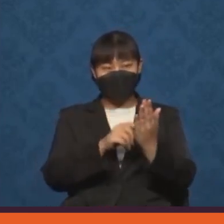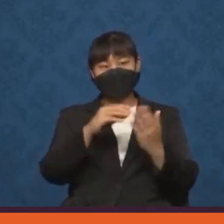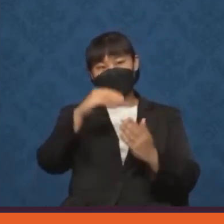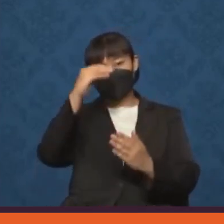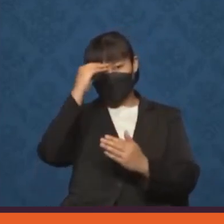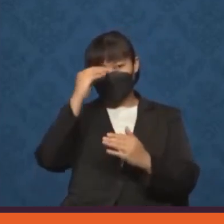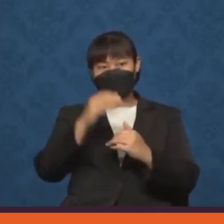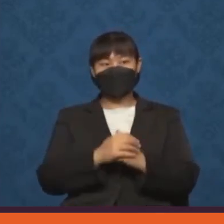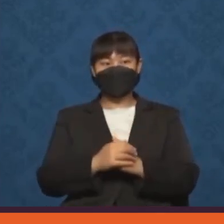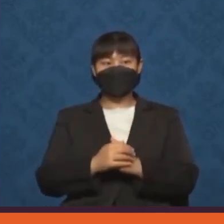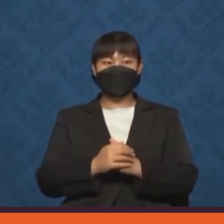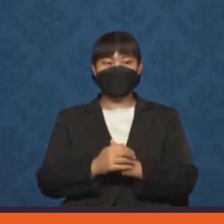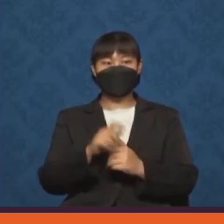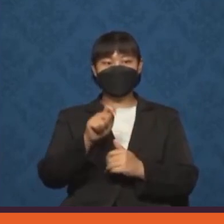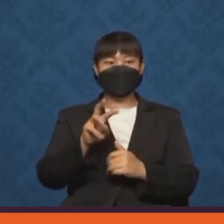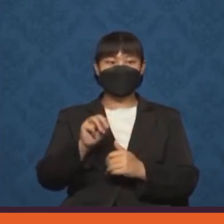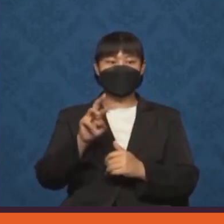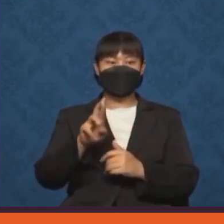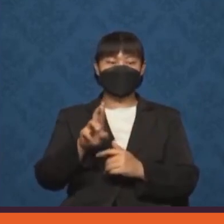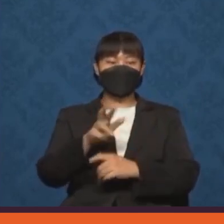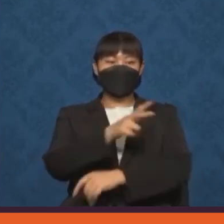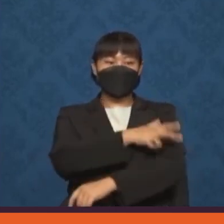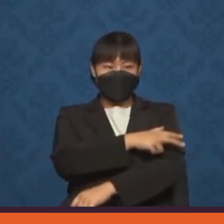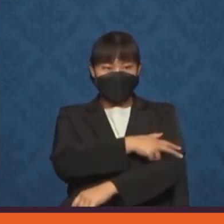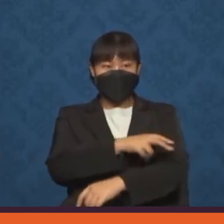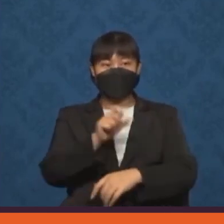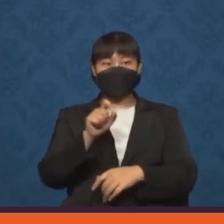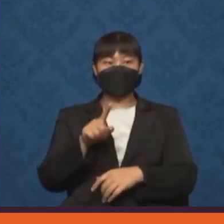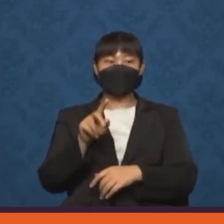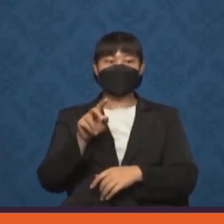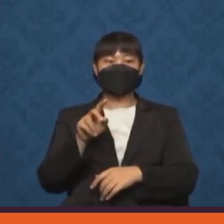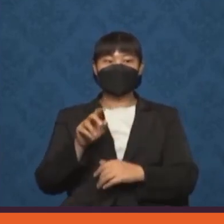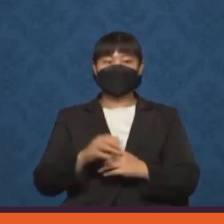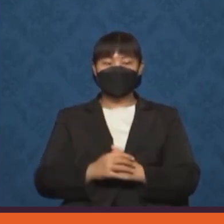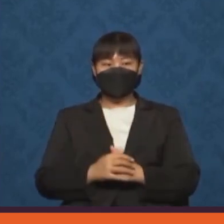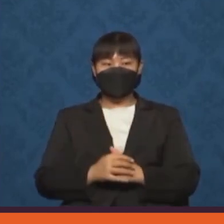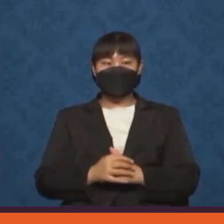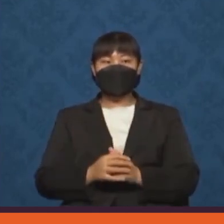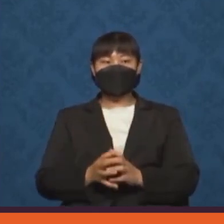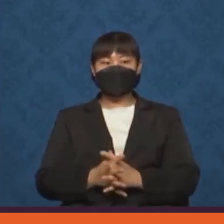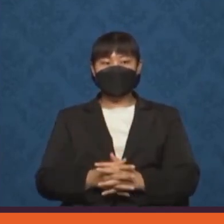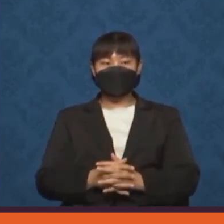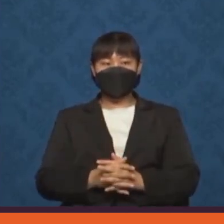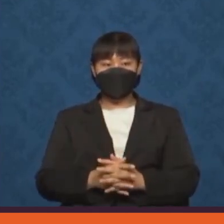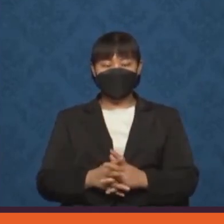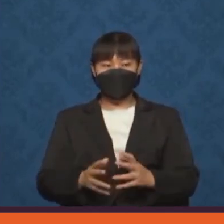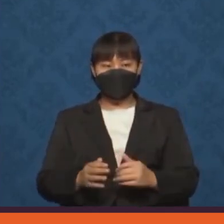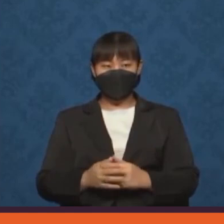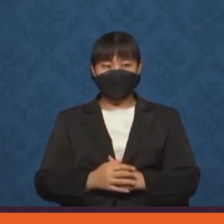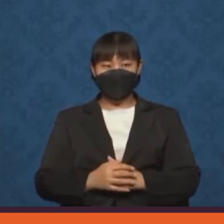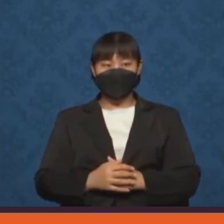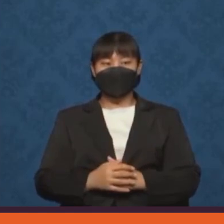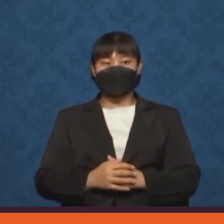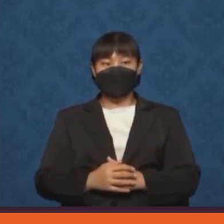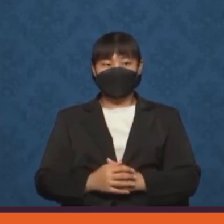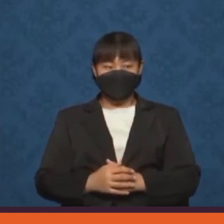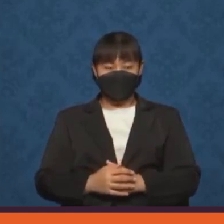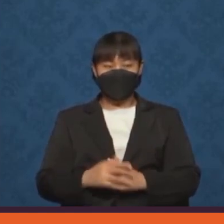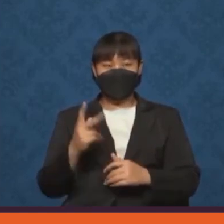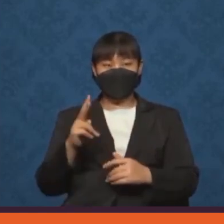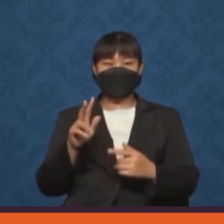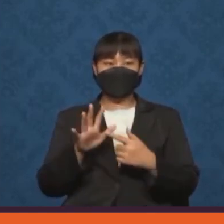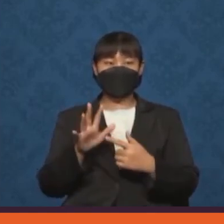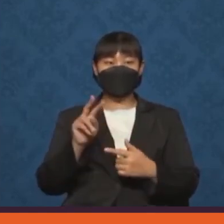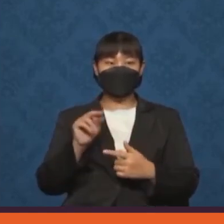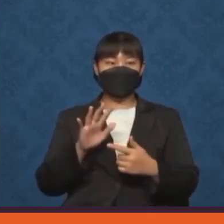จารย์ดร.อมรจันทรสมบูรณ์จริงๆผมรู้จักงานของอาจารย์อมรก็จากคอลัมน์ของท่านคำนูณนี่แหละที่ตีพิมพ์ใน